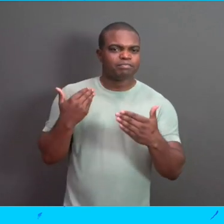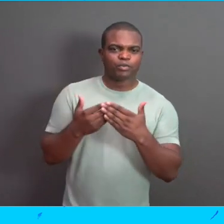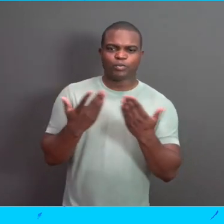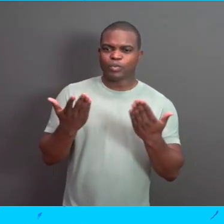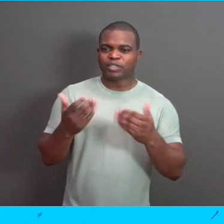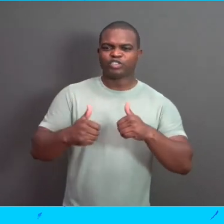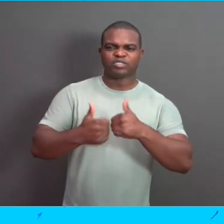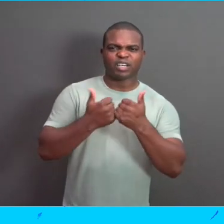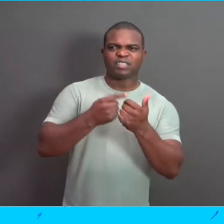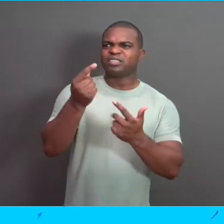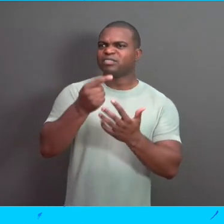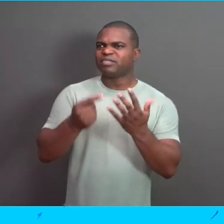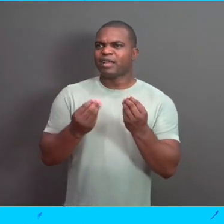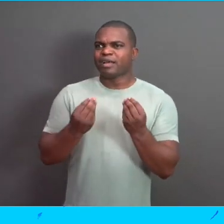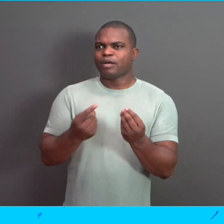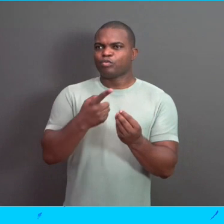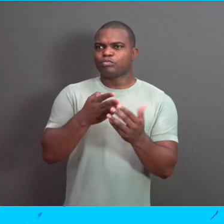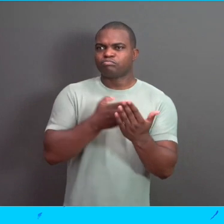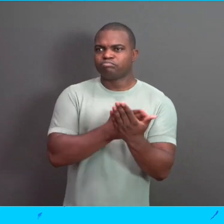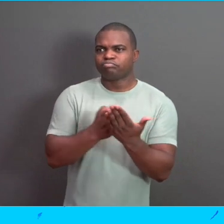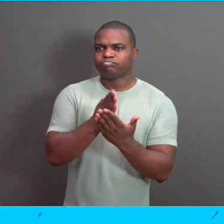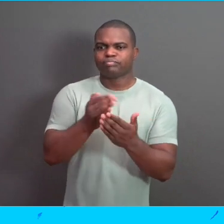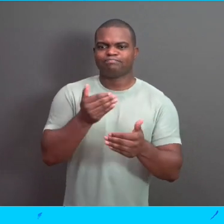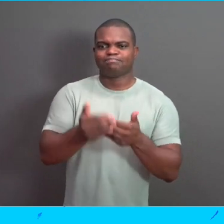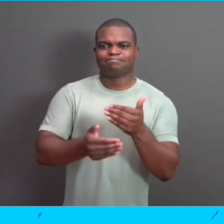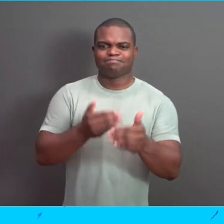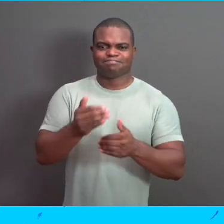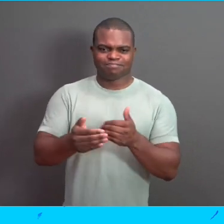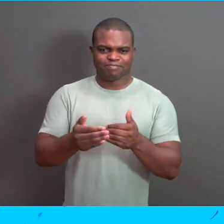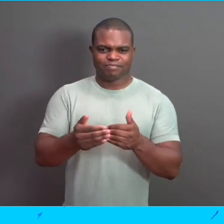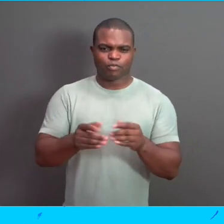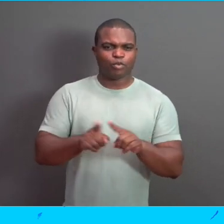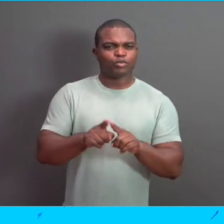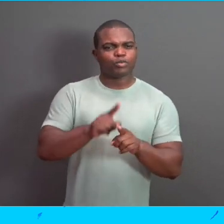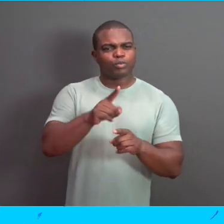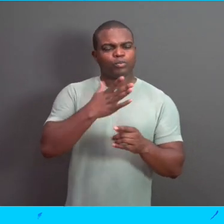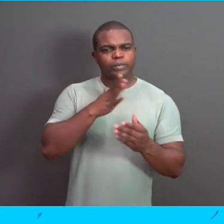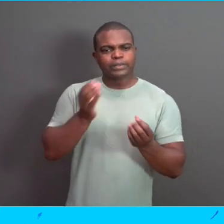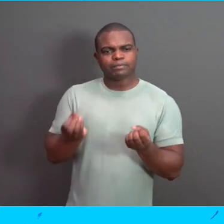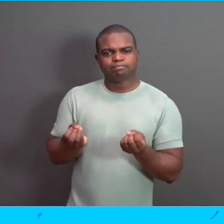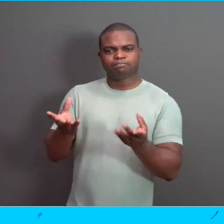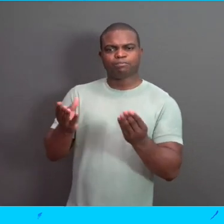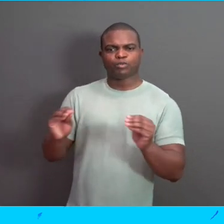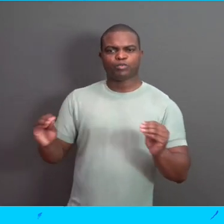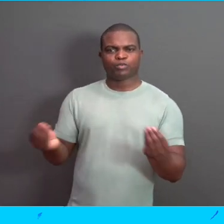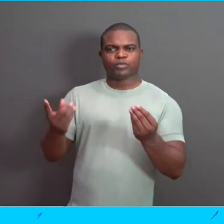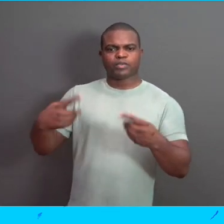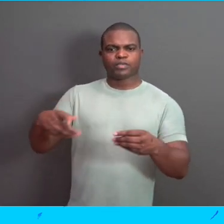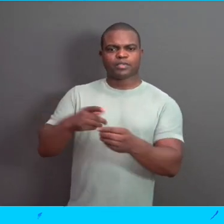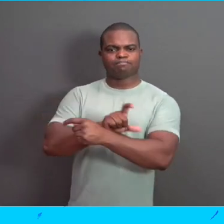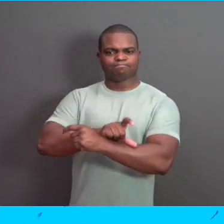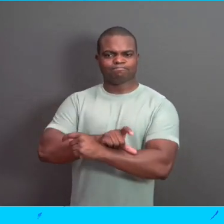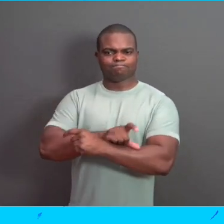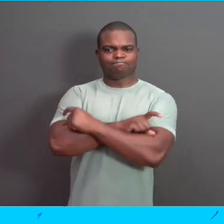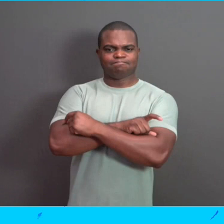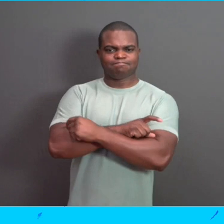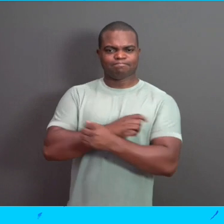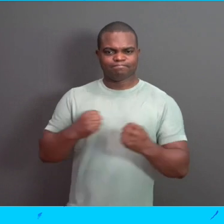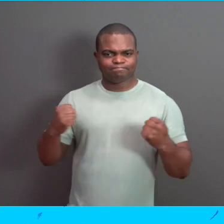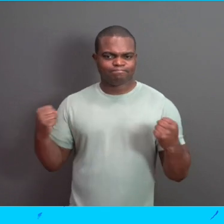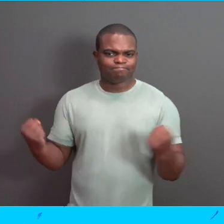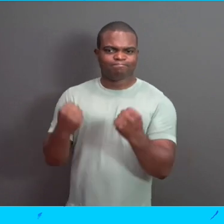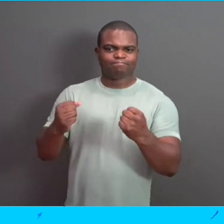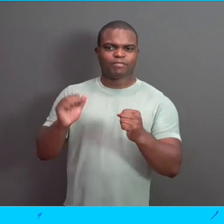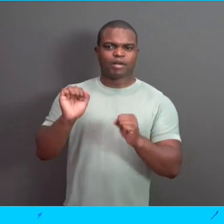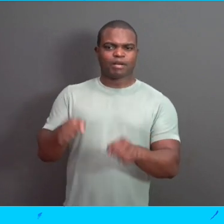et comment construire la résilience pour les jeunes et surmonter quelques de ces défis. On va commencer